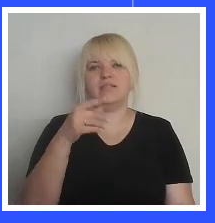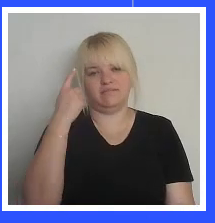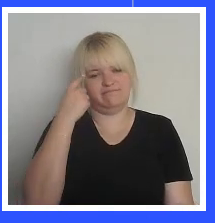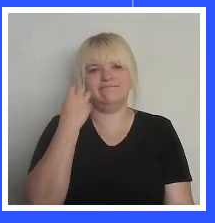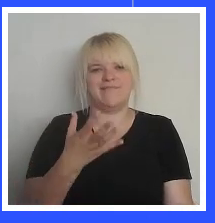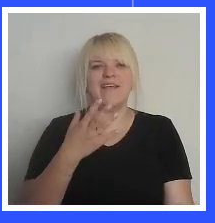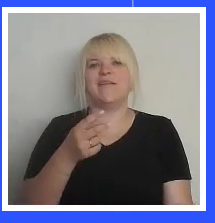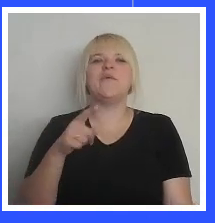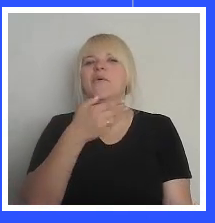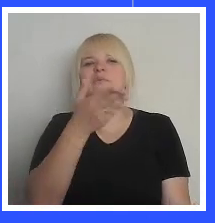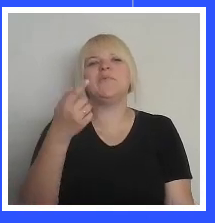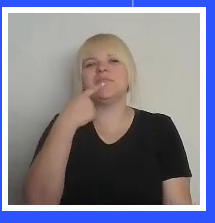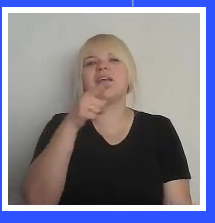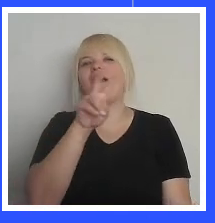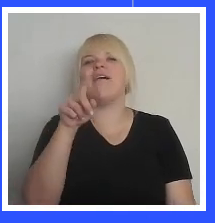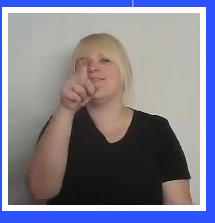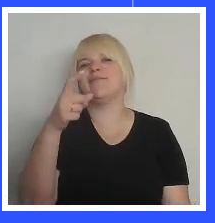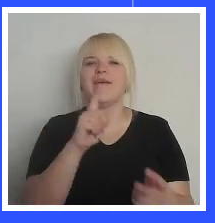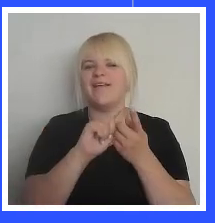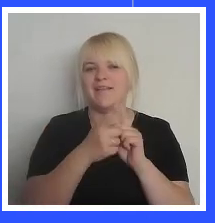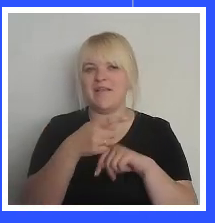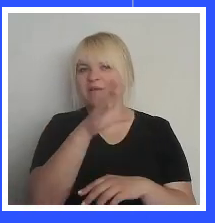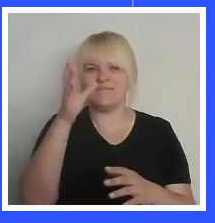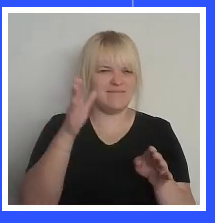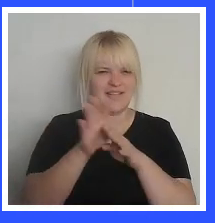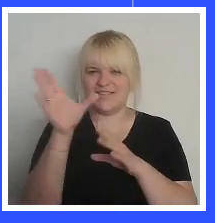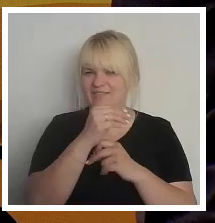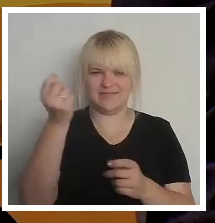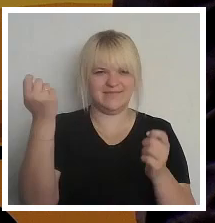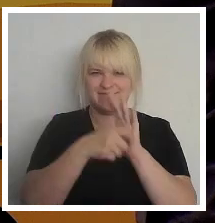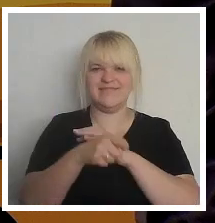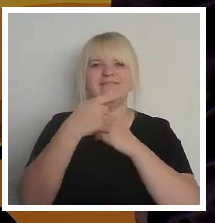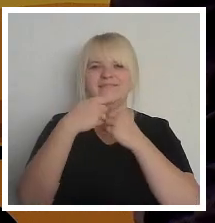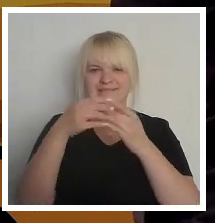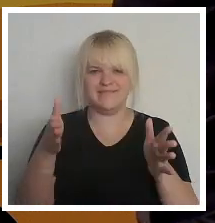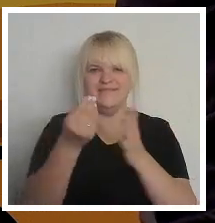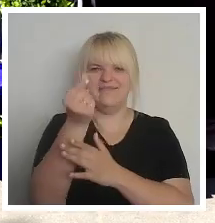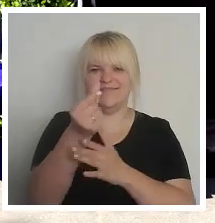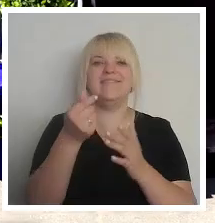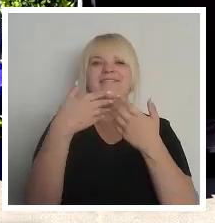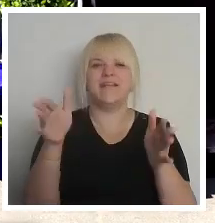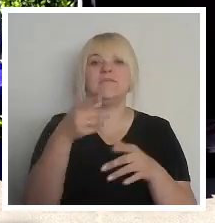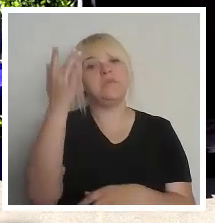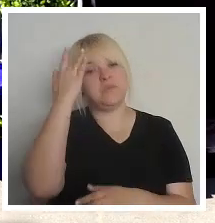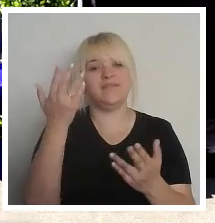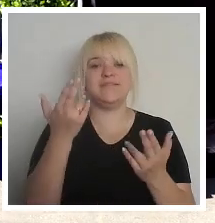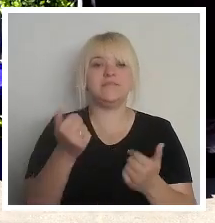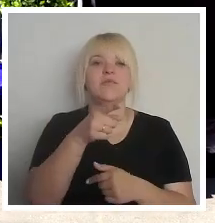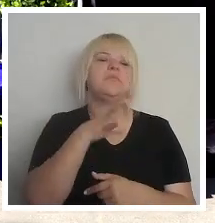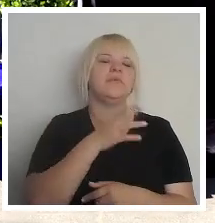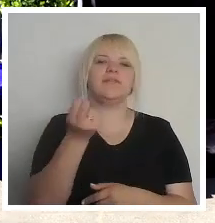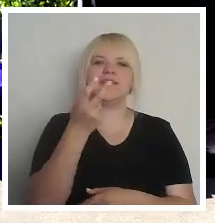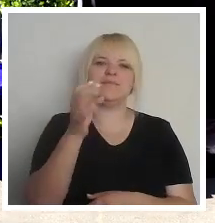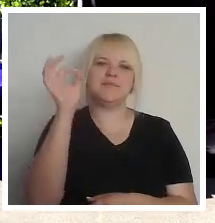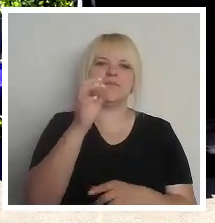jūs sakat, kā ar to cīnīties? Aizslēdzam visu ciet un tikai tad... Principā, jā. Tur bija tie 13% un